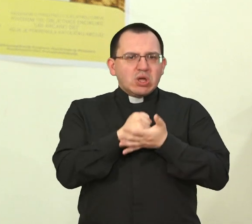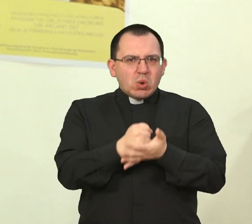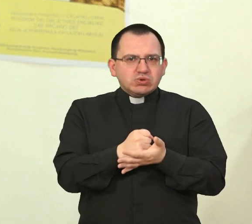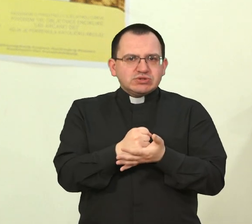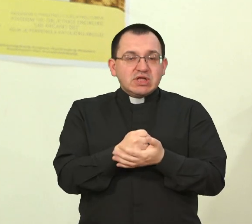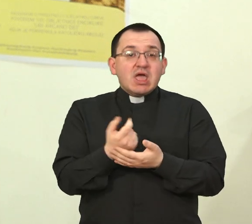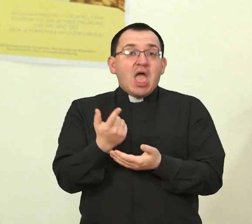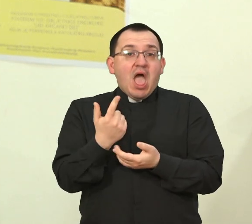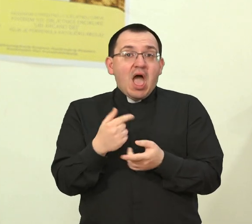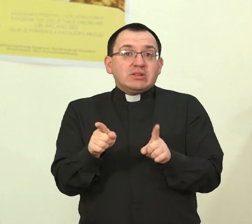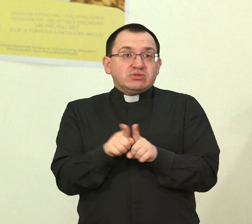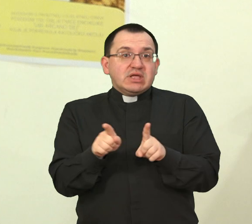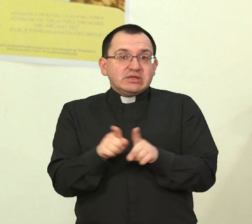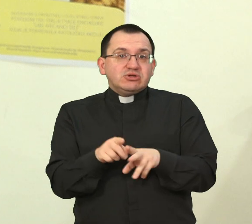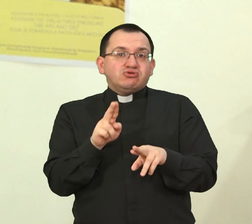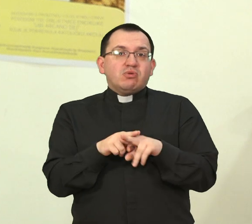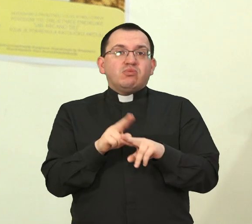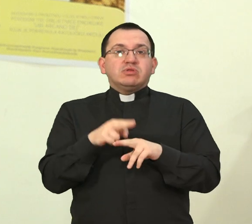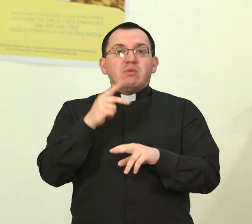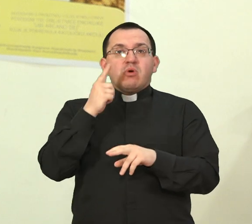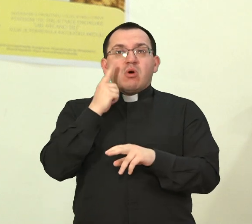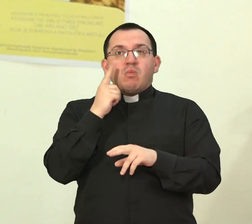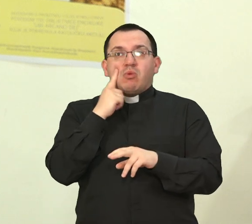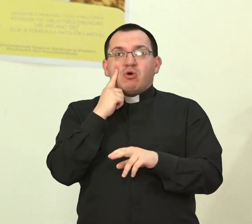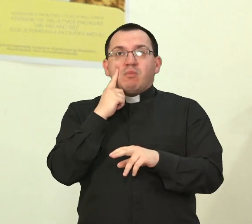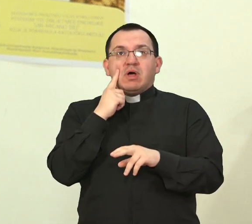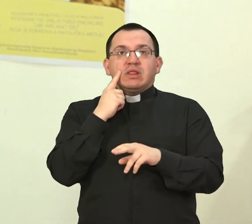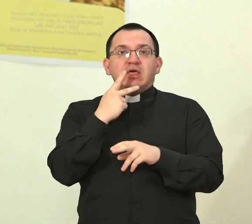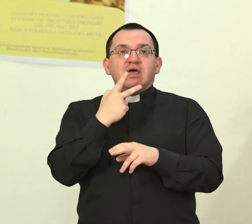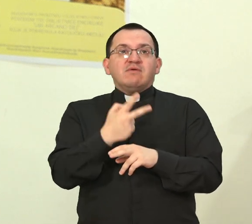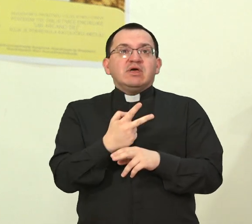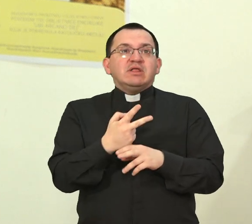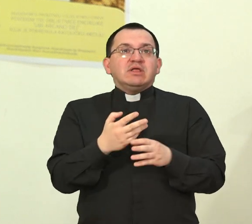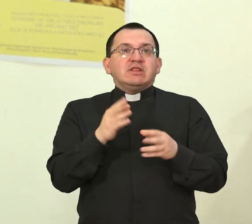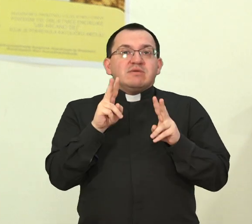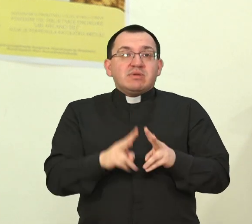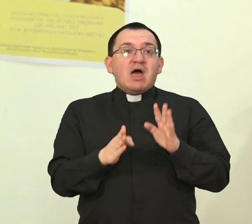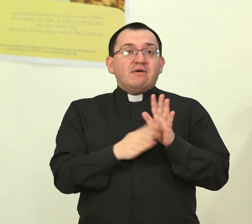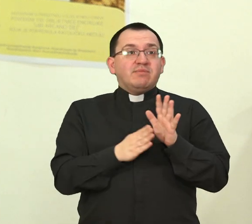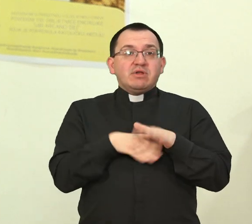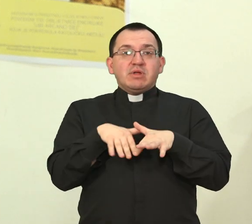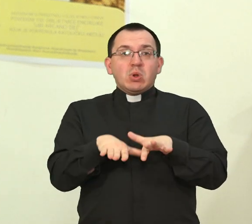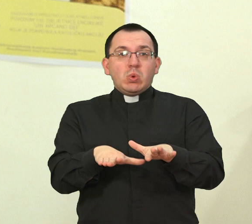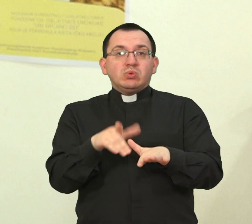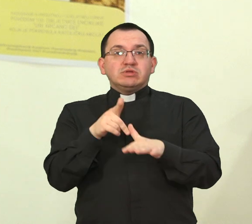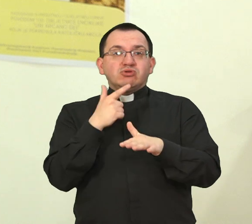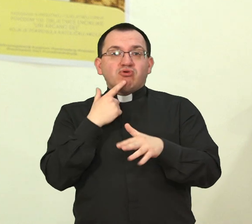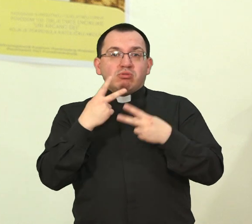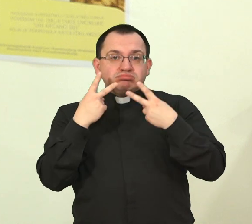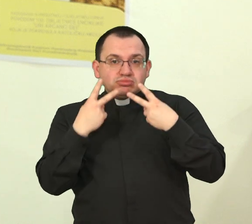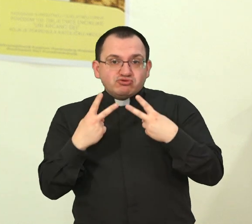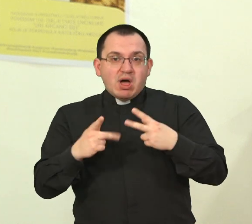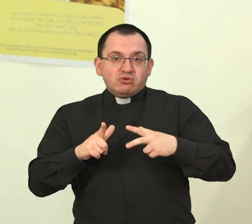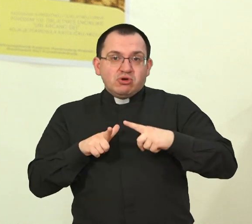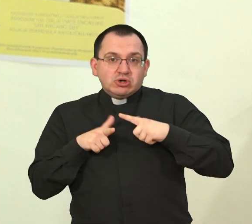a onda ćemo zajedno s njima nastojati pronaći i prave primjere. Dakle, ljudi koji zaista djeluju na